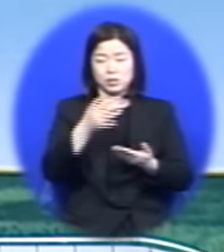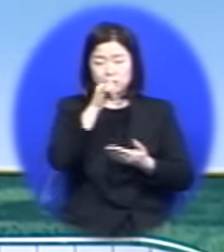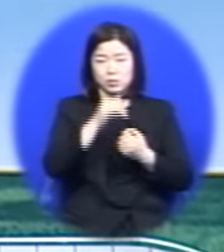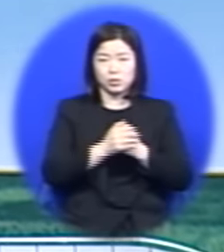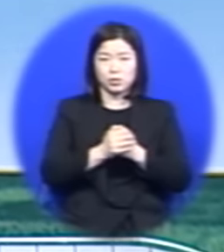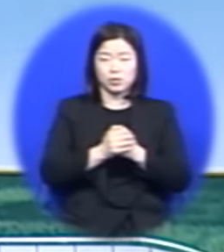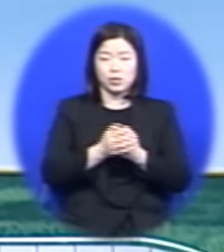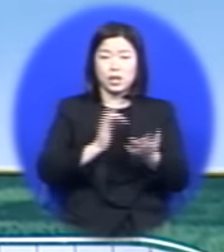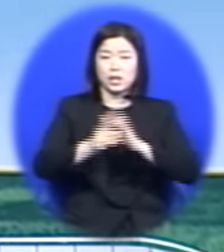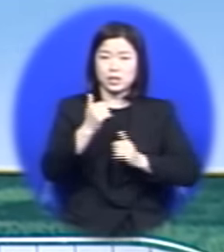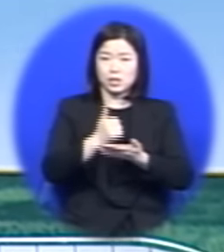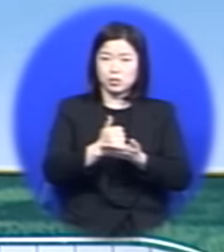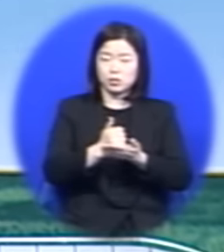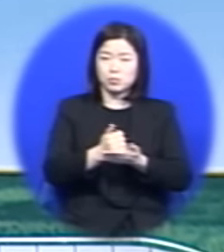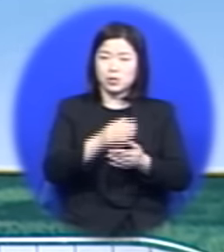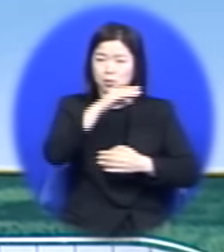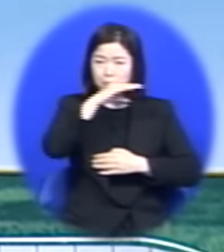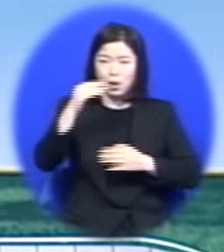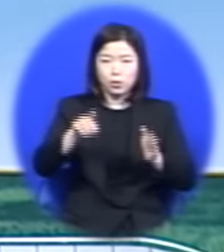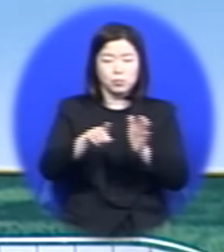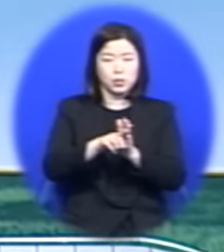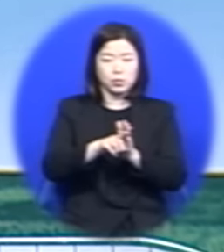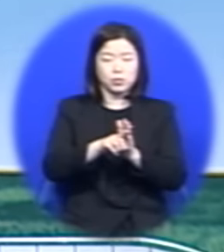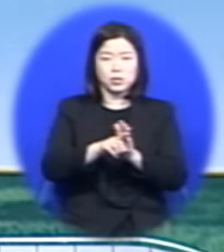예수님을 바로 믿고 있지 못하기 때문입니다.